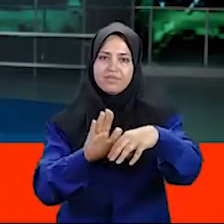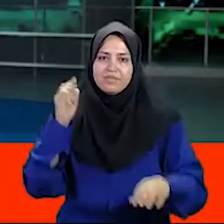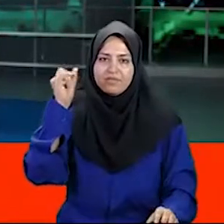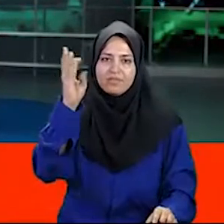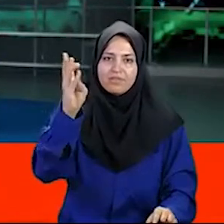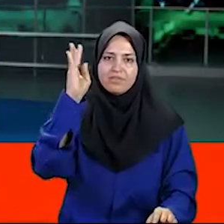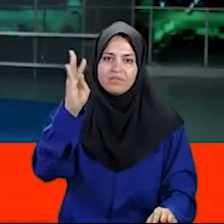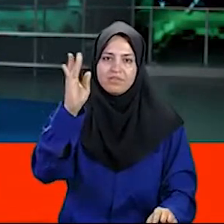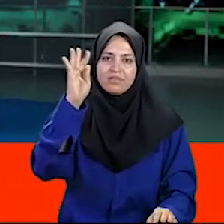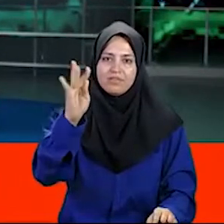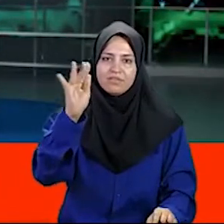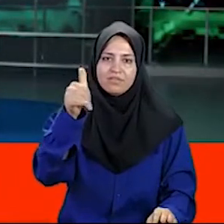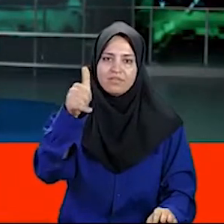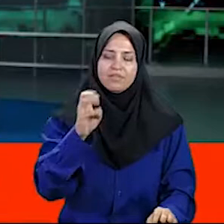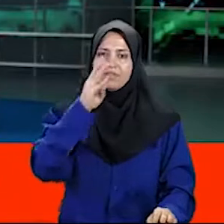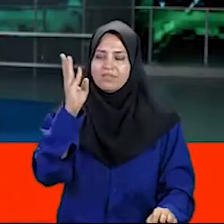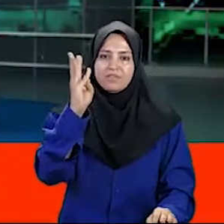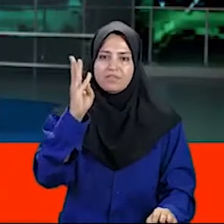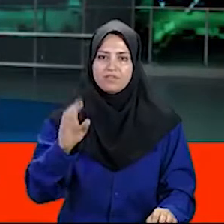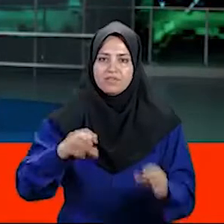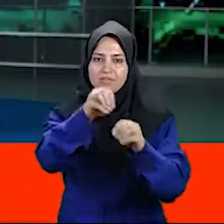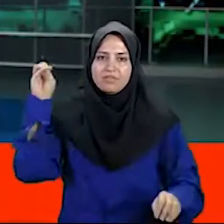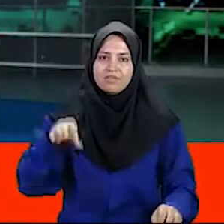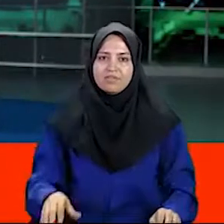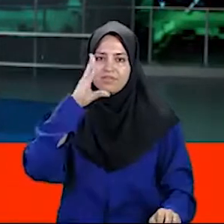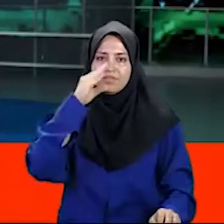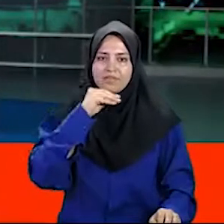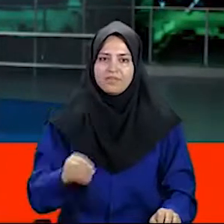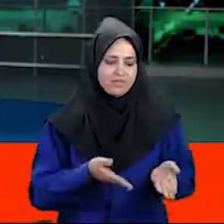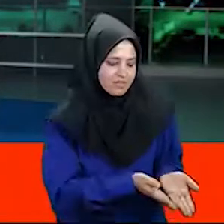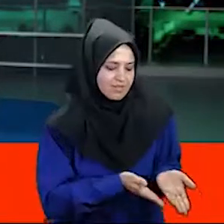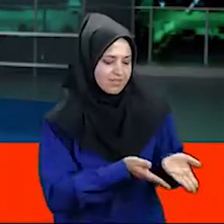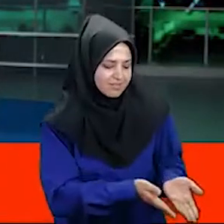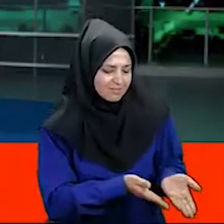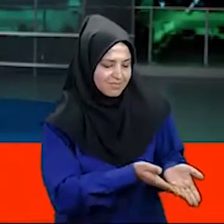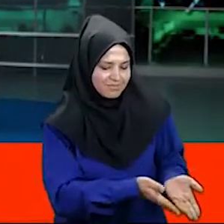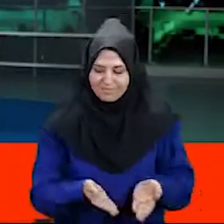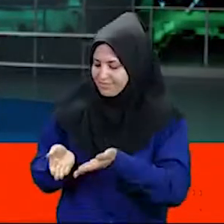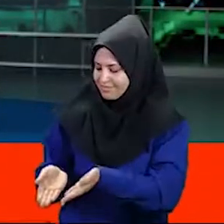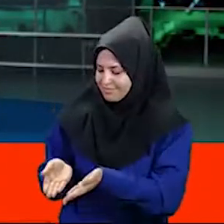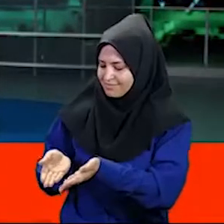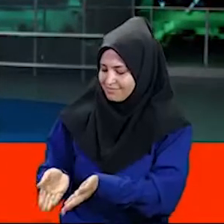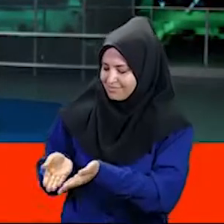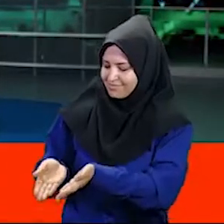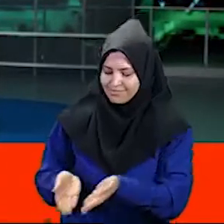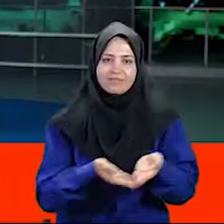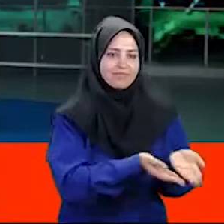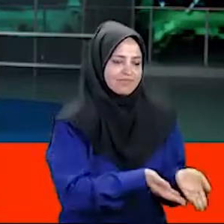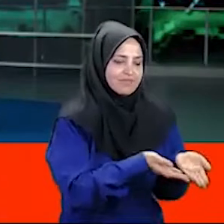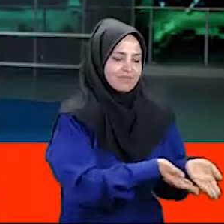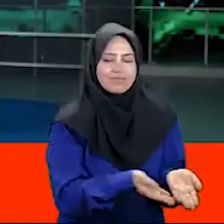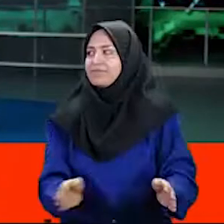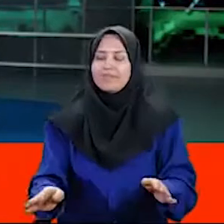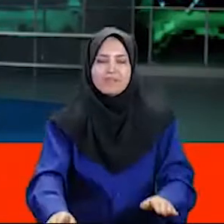اقتصادی، سیاسی، فرهنگی، هنری و اجتماعی را برداشته و گفته حالا این بر دلم اوفینا، حالا اون بر دلم اوفینا، بالا پایین